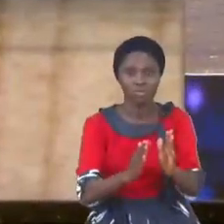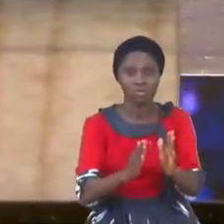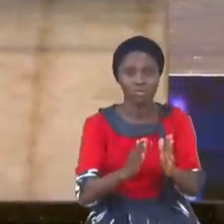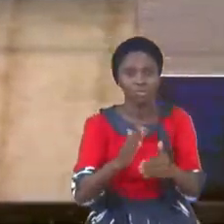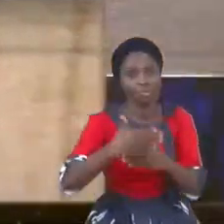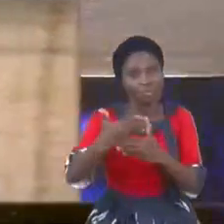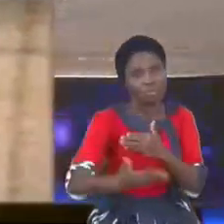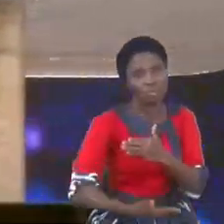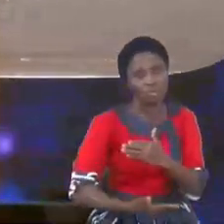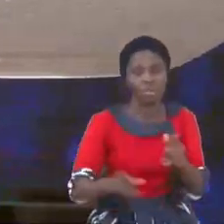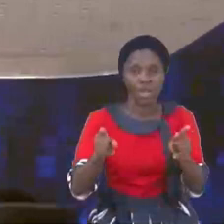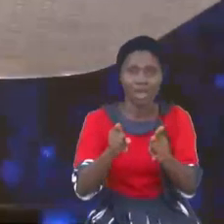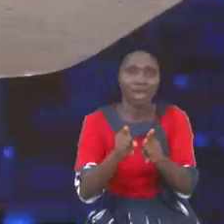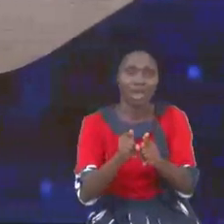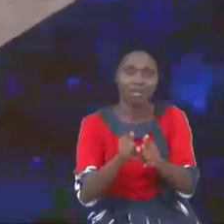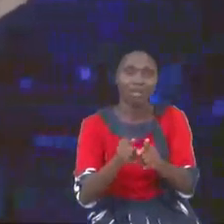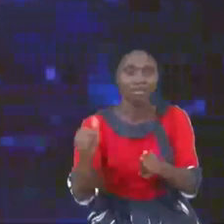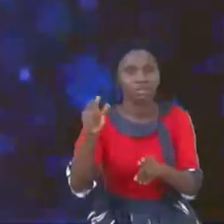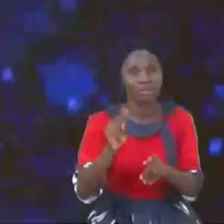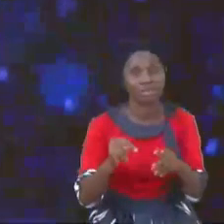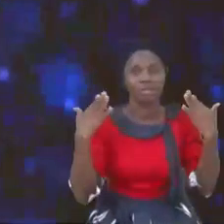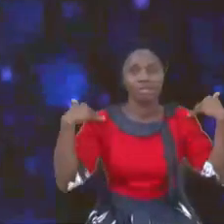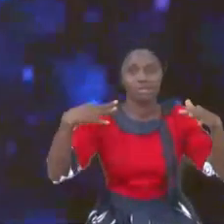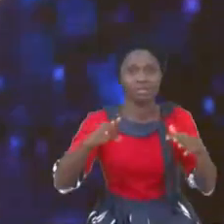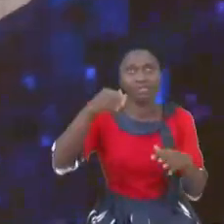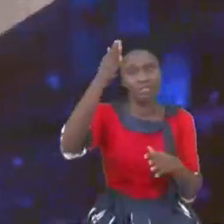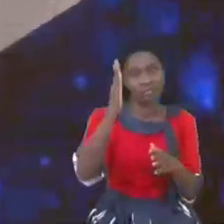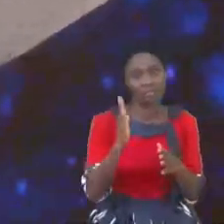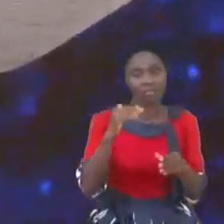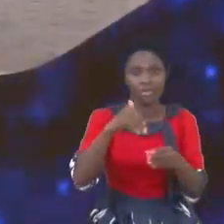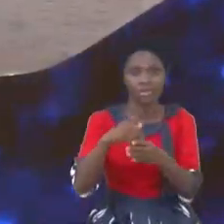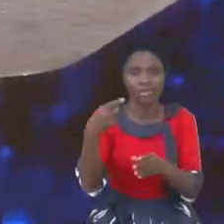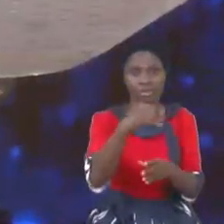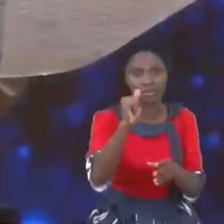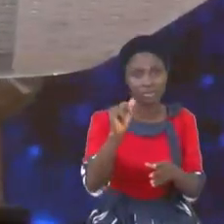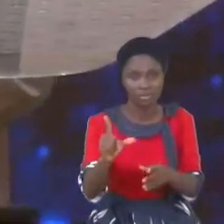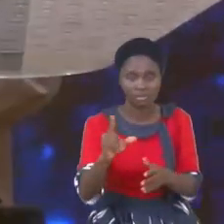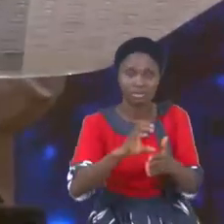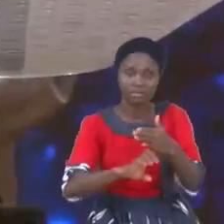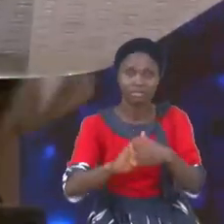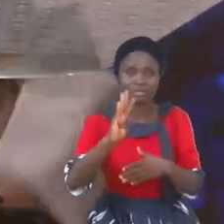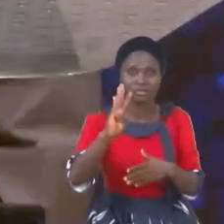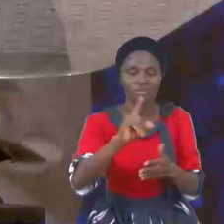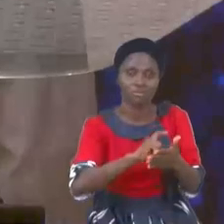de Dieu. Galates chapitre 4, verset 12.